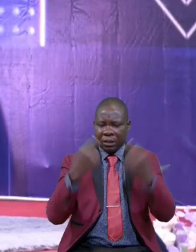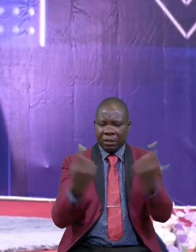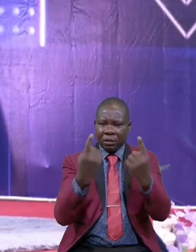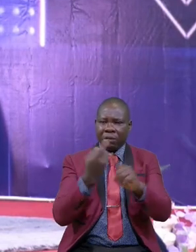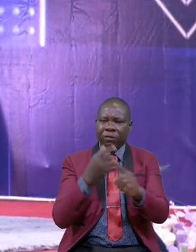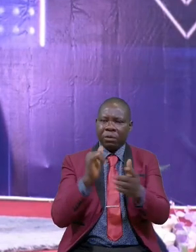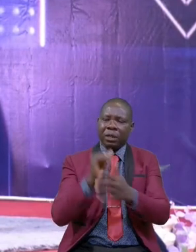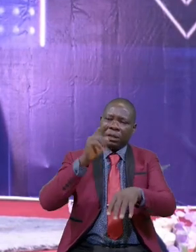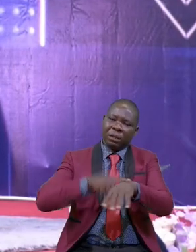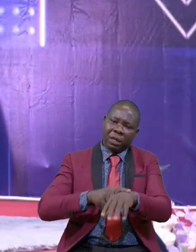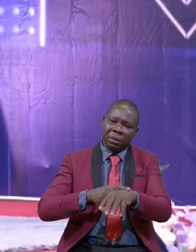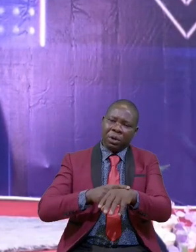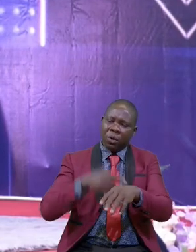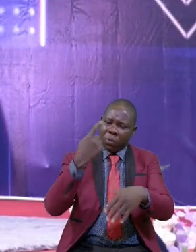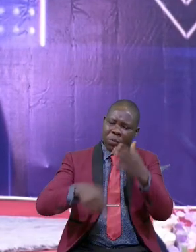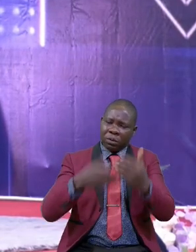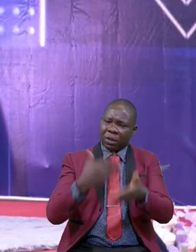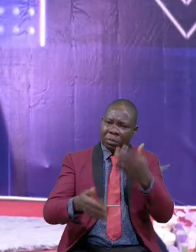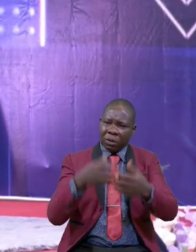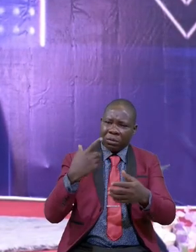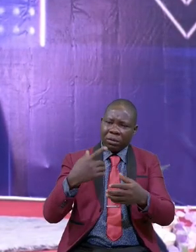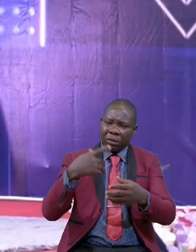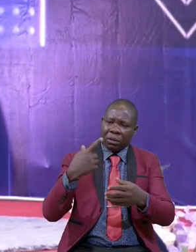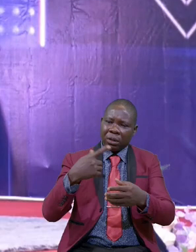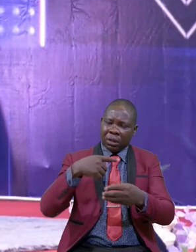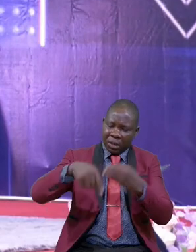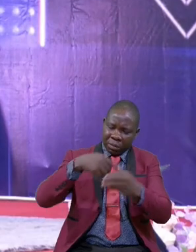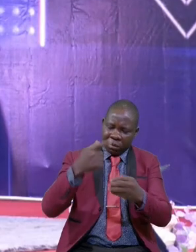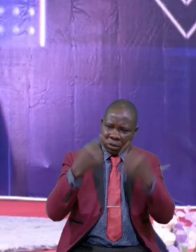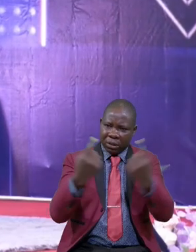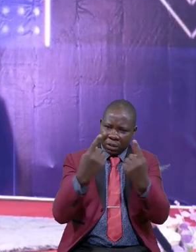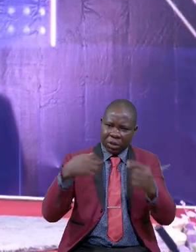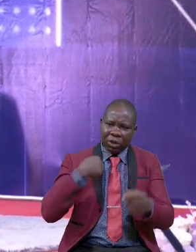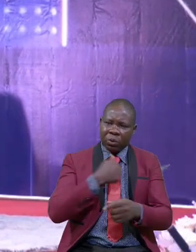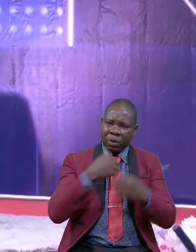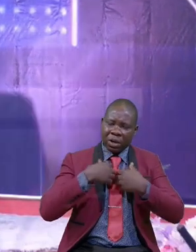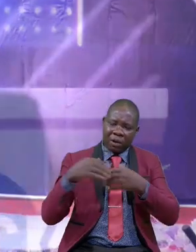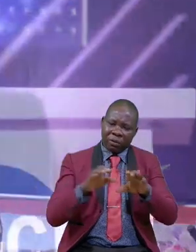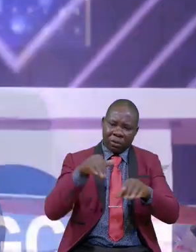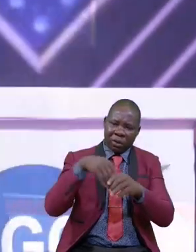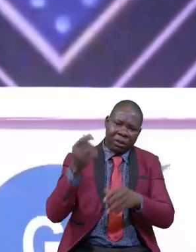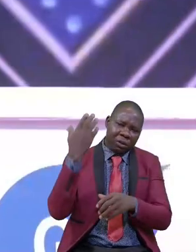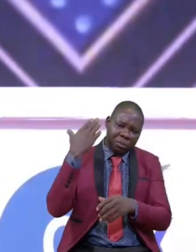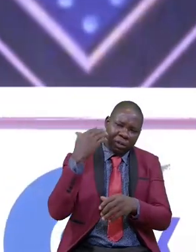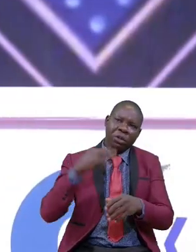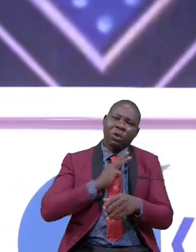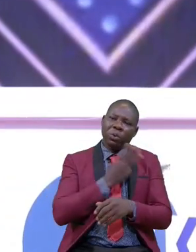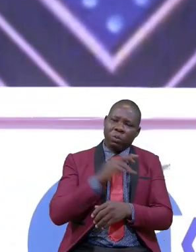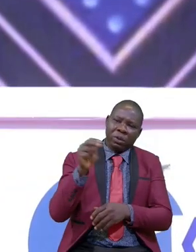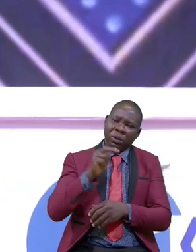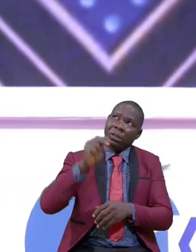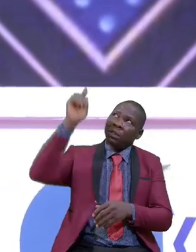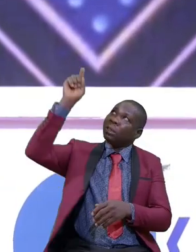les péchés que nous avons commis par le passé, nous avons besoin de son pardon, nous avons besoin de sa libération, nous avons besoin de